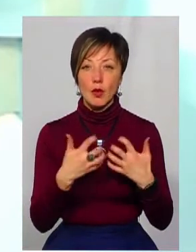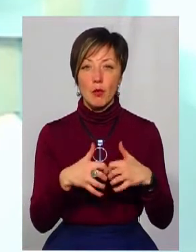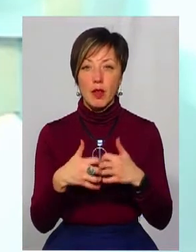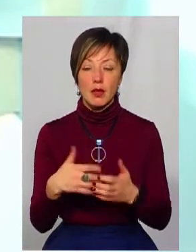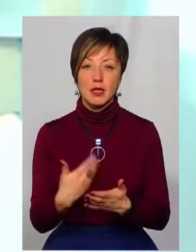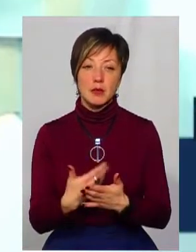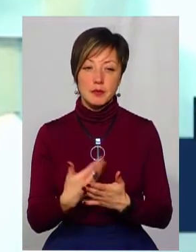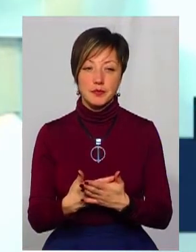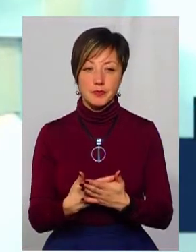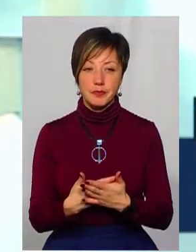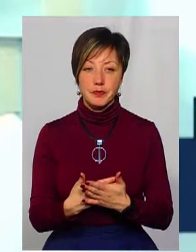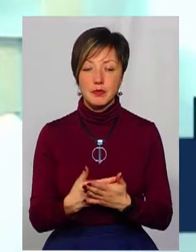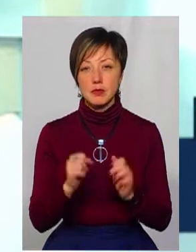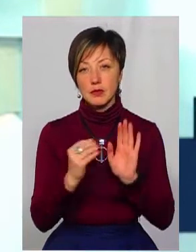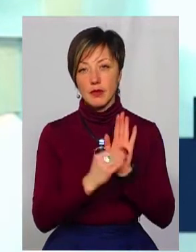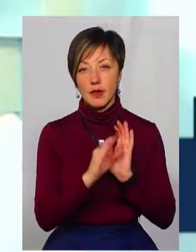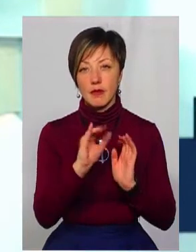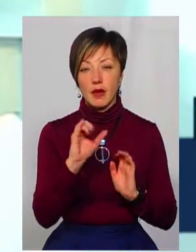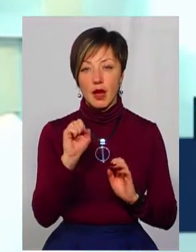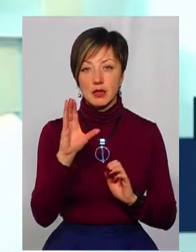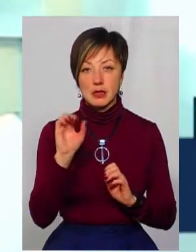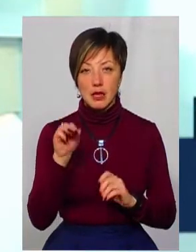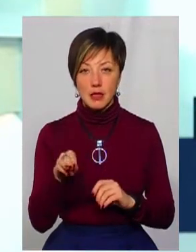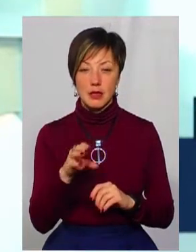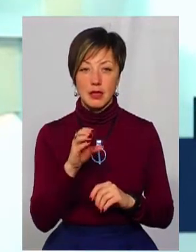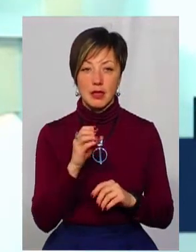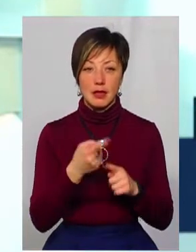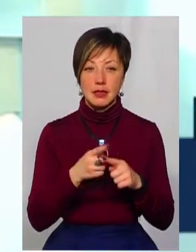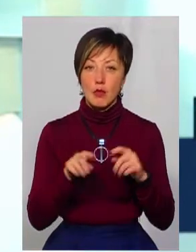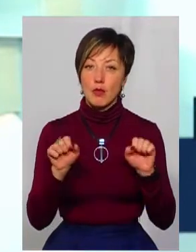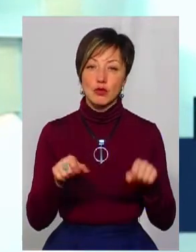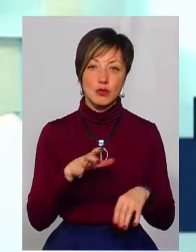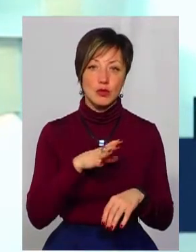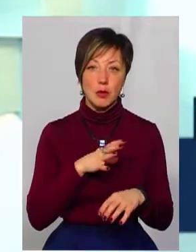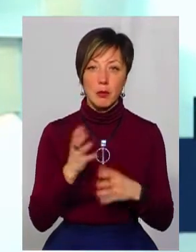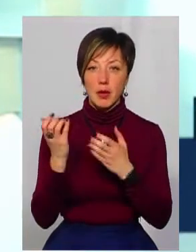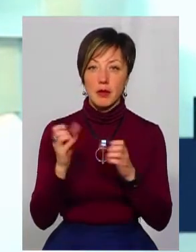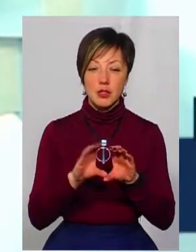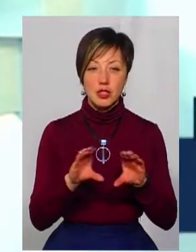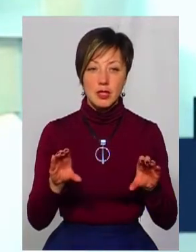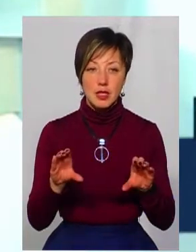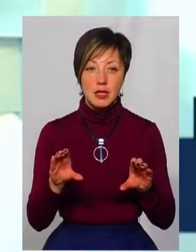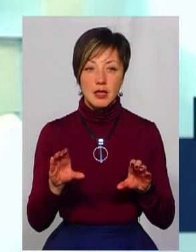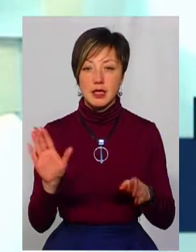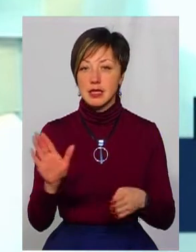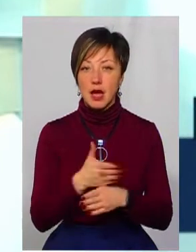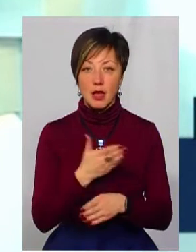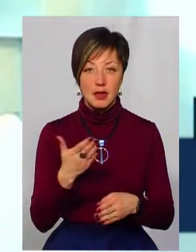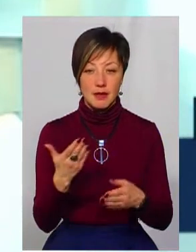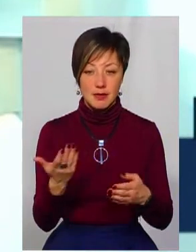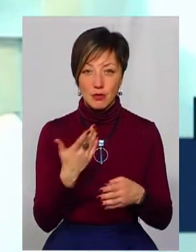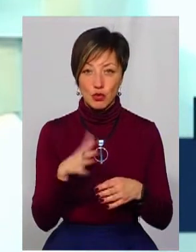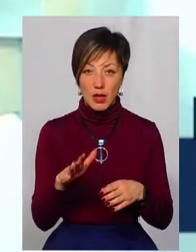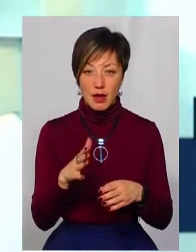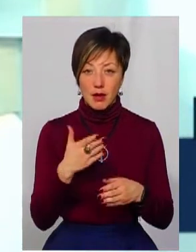обладнання, до прикладу, там може писати Viasat на ньому, може писати Екстра, але це можуть бути приймачі, ресивери, які зняті з виробництва,